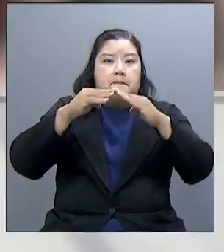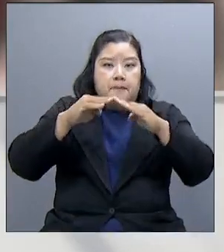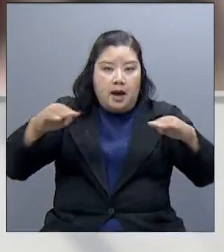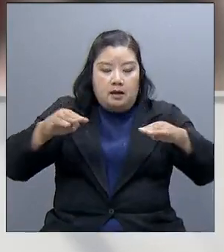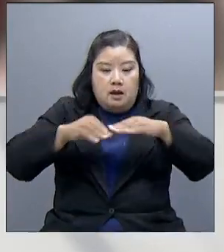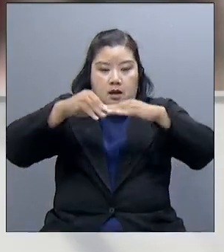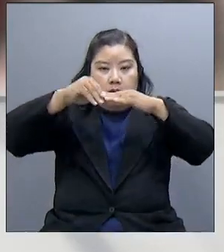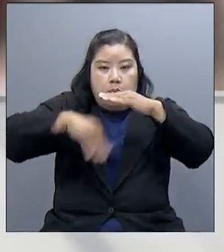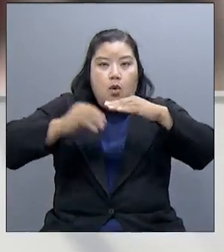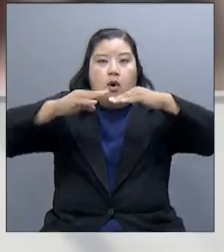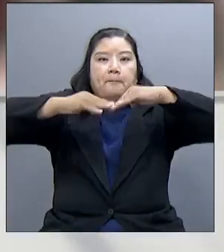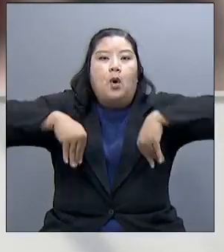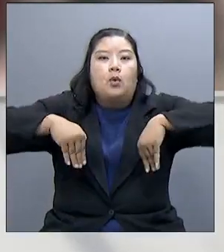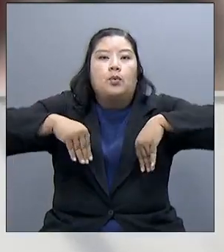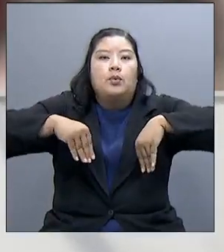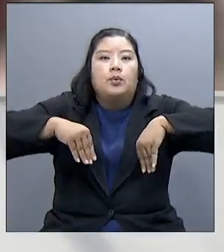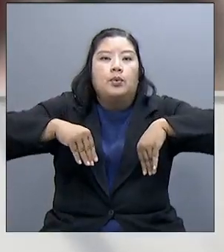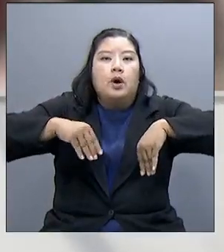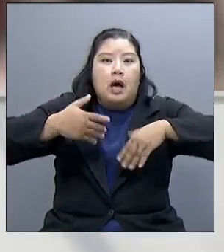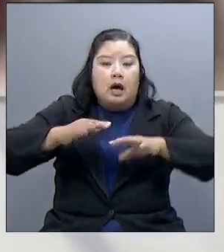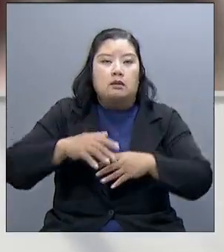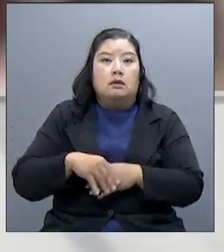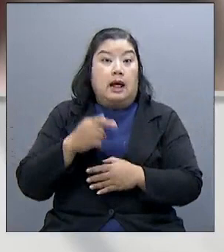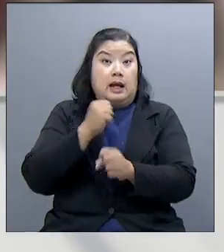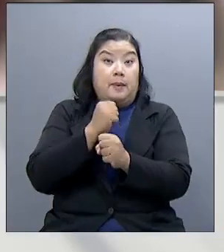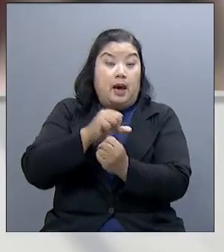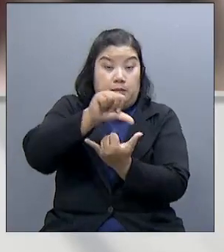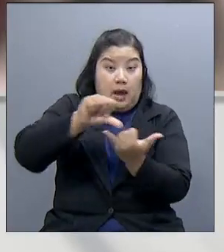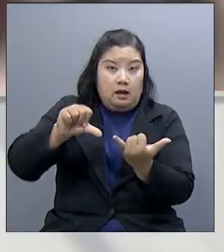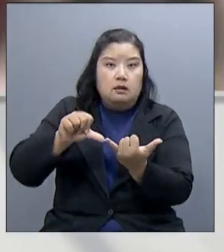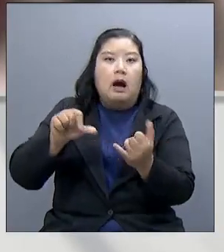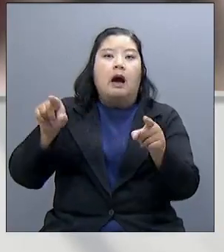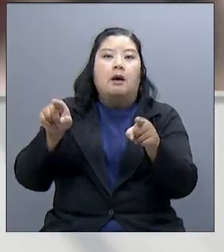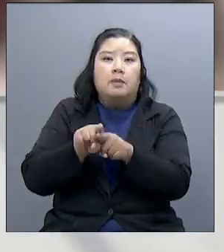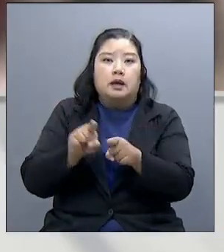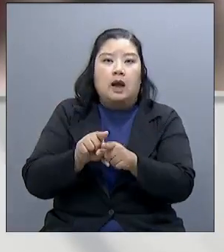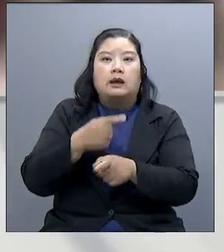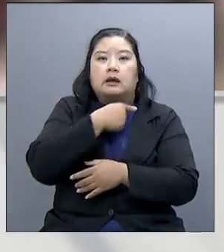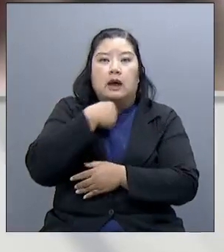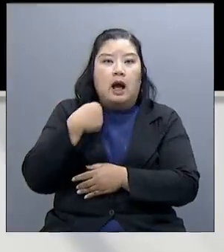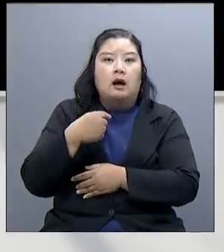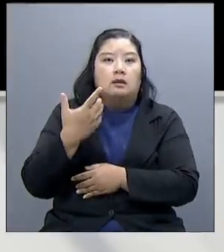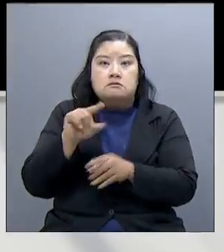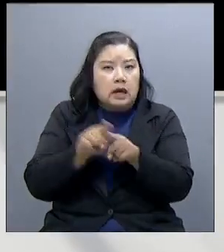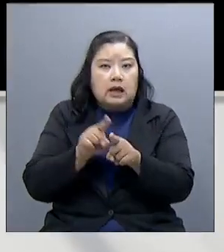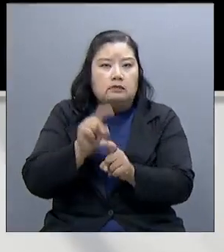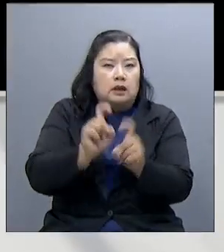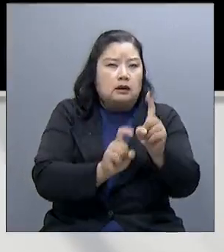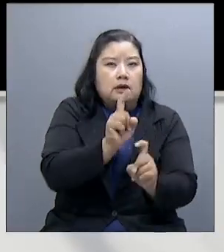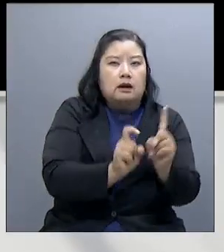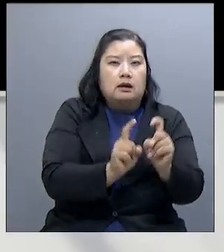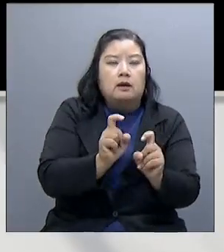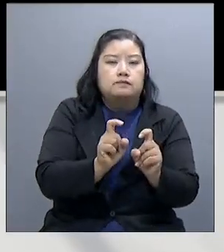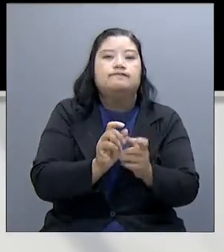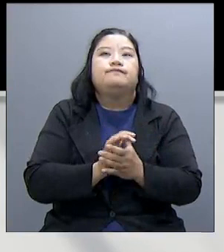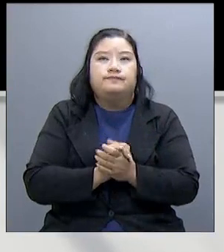าตัดพังถล่มลงมาทำให้เหตุการณ์ในครั้งนี้ไม่ต่างจากการสังหารหมู่ค่ะคุณผู้ชมคะสำหรับเหตุ